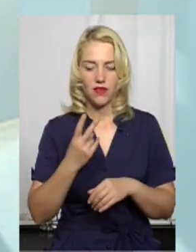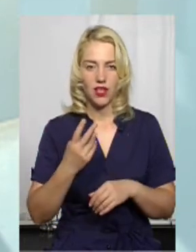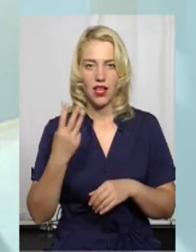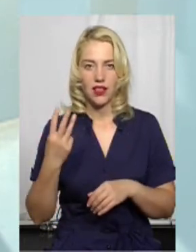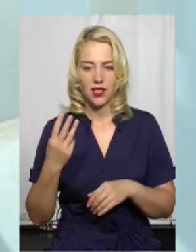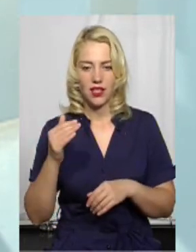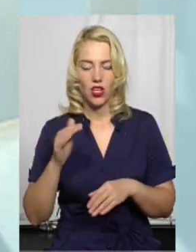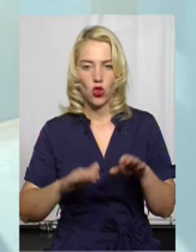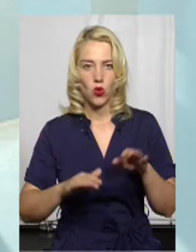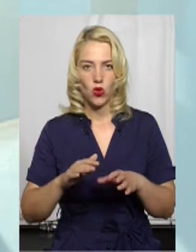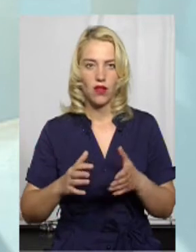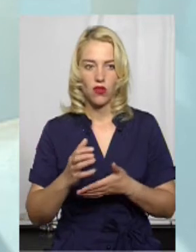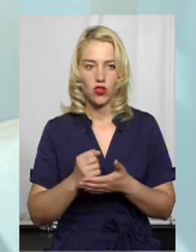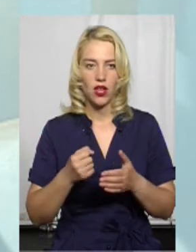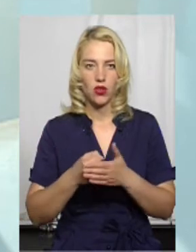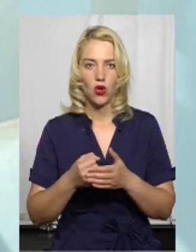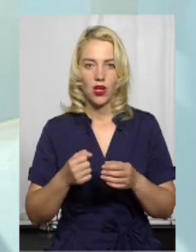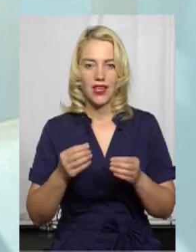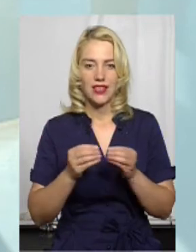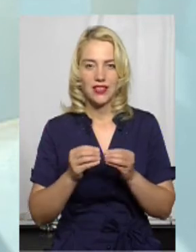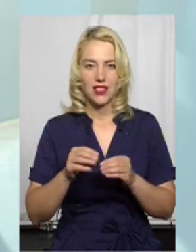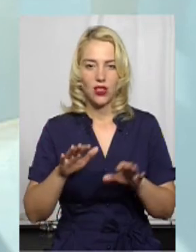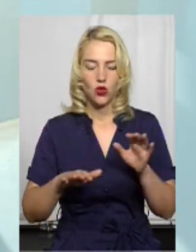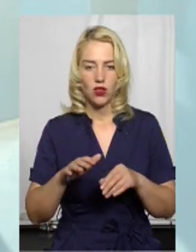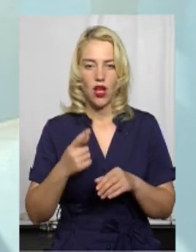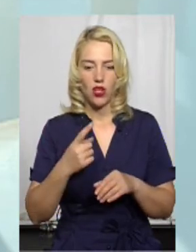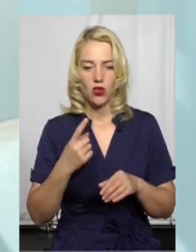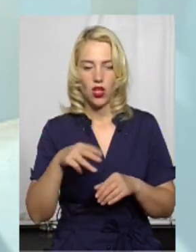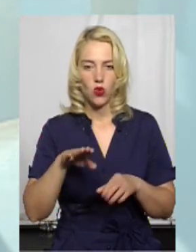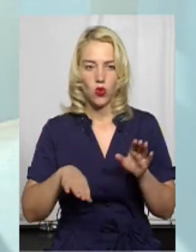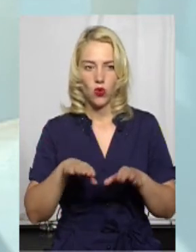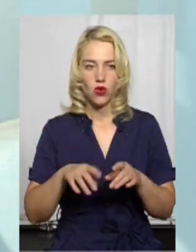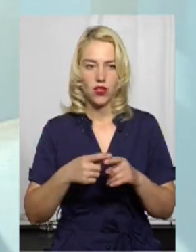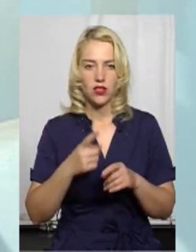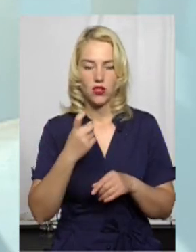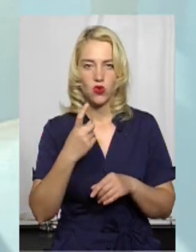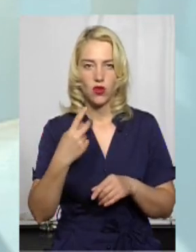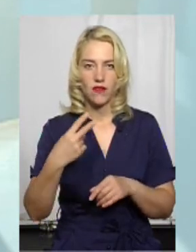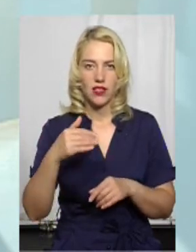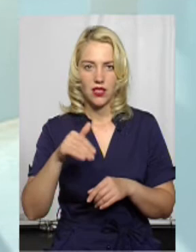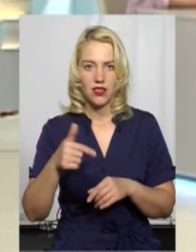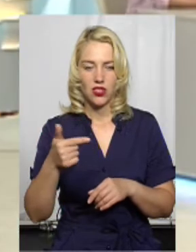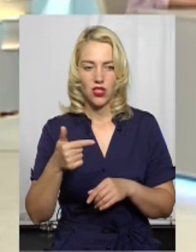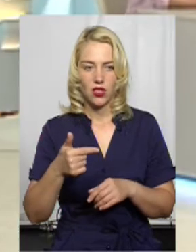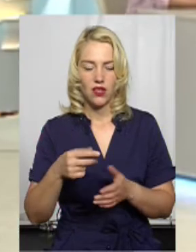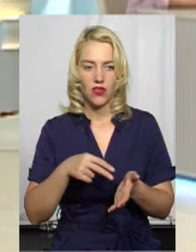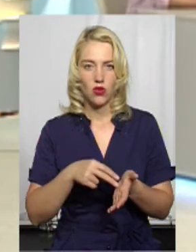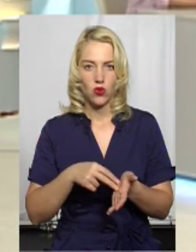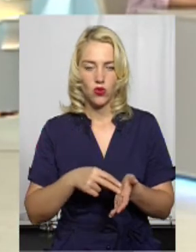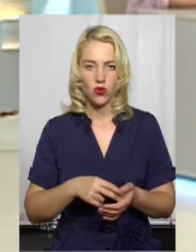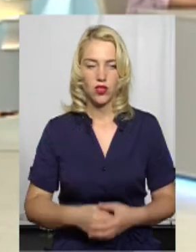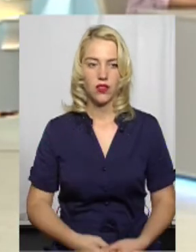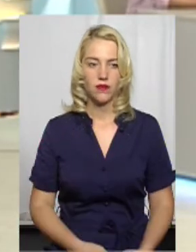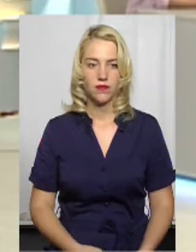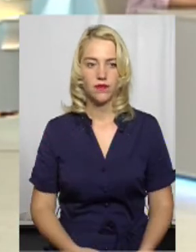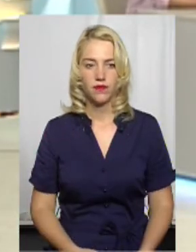урожаю, а до 10 тонн, то це тона горіхів. А тона горіхів сьогодні на ринку 100-120 тисяч гривень коштує.